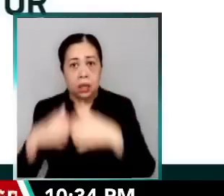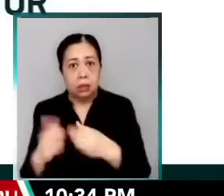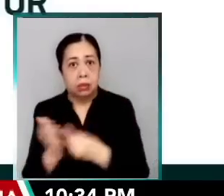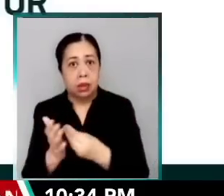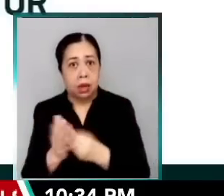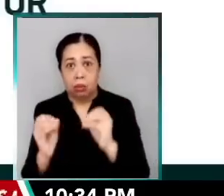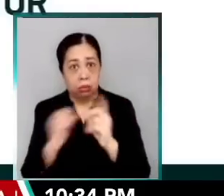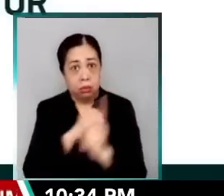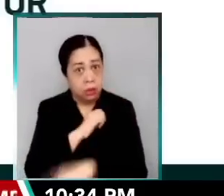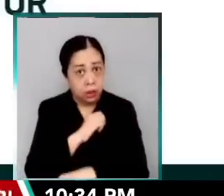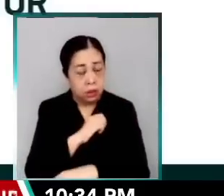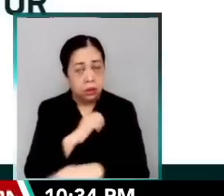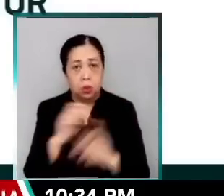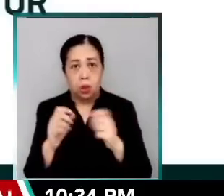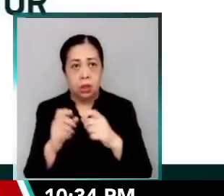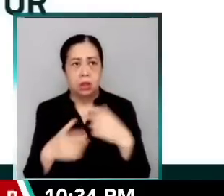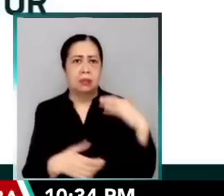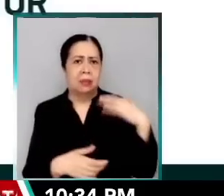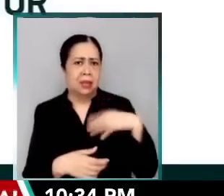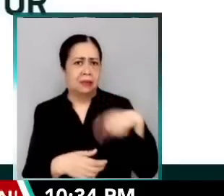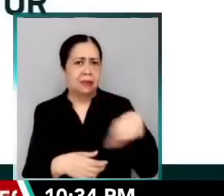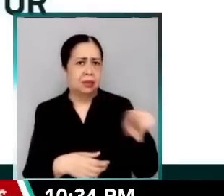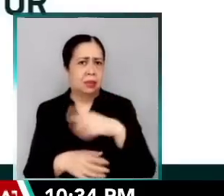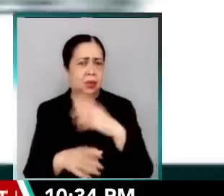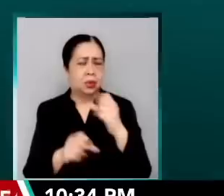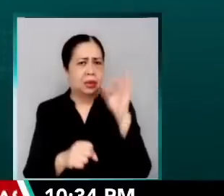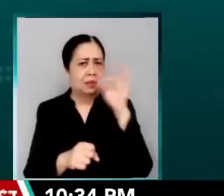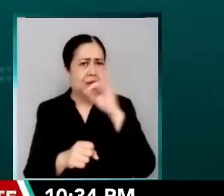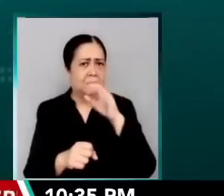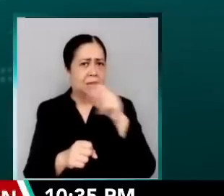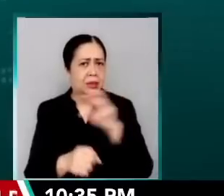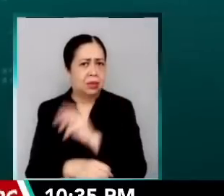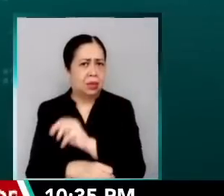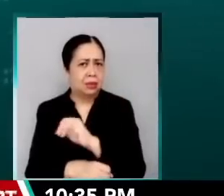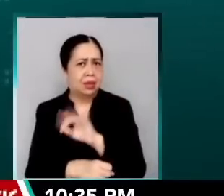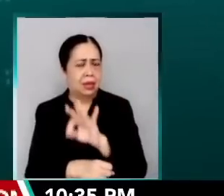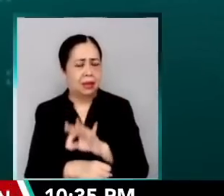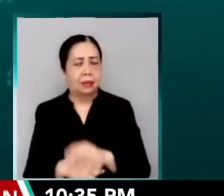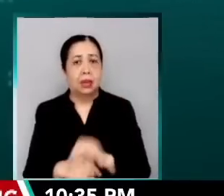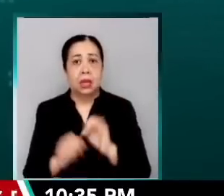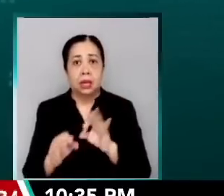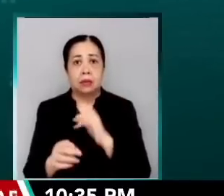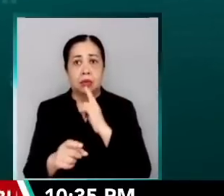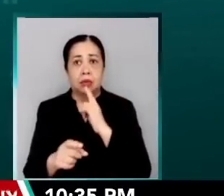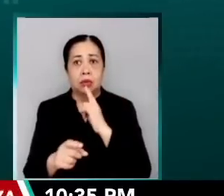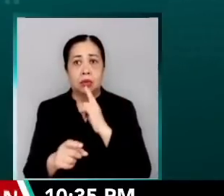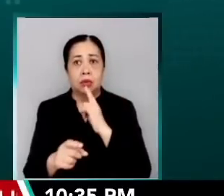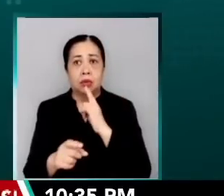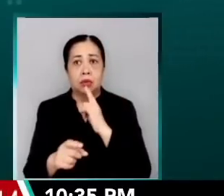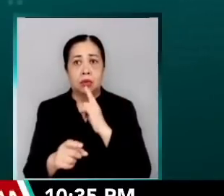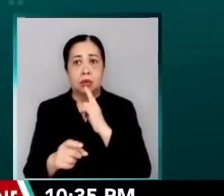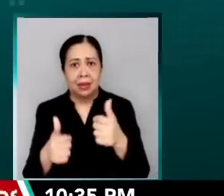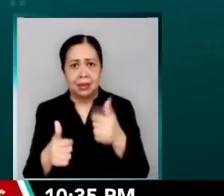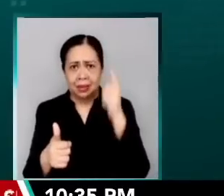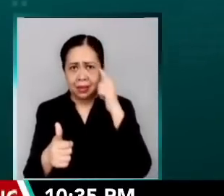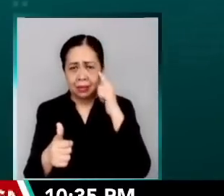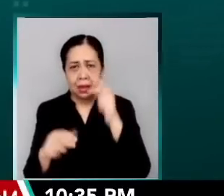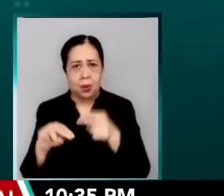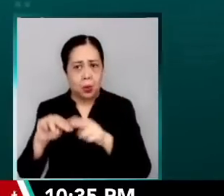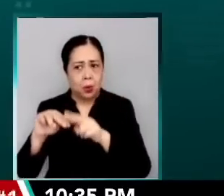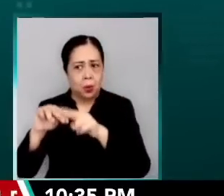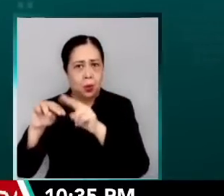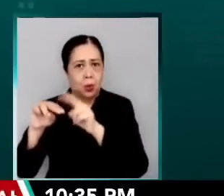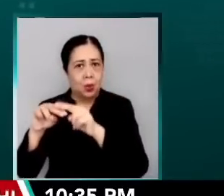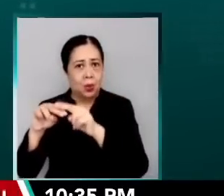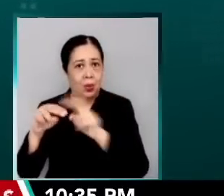daw agarang benepisyong makukuha ang mga Pilipino sa Maharlika. Kung meron man, hindi immediate kasi siyempre papahinugin mo pa yung investment